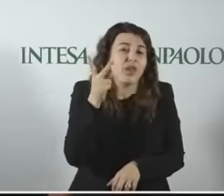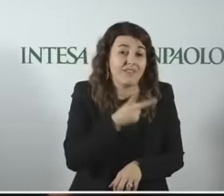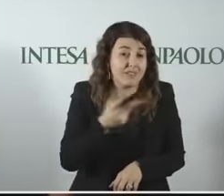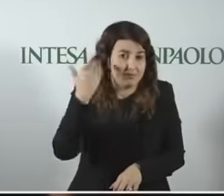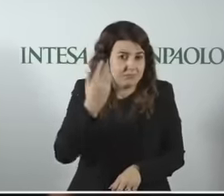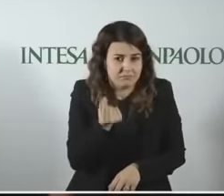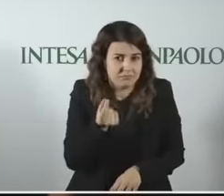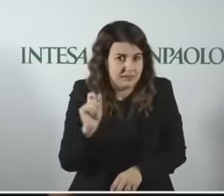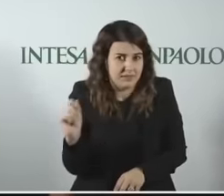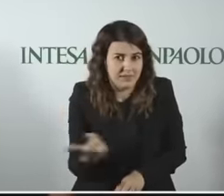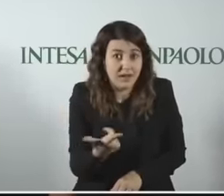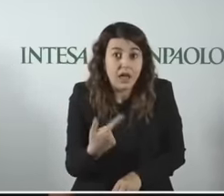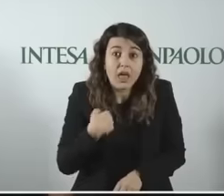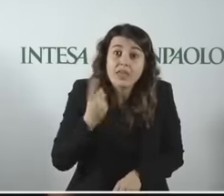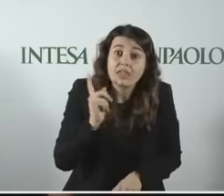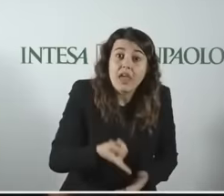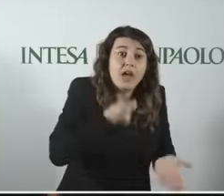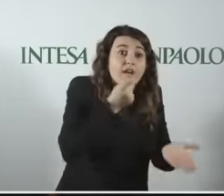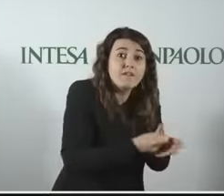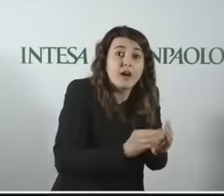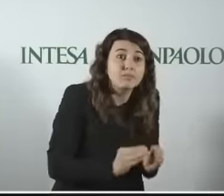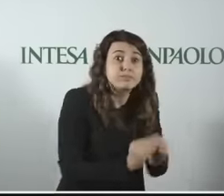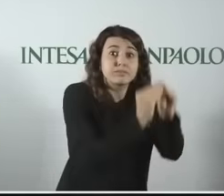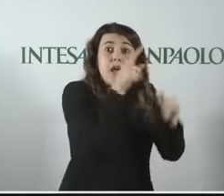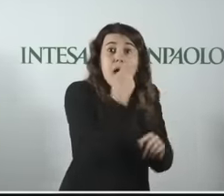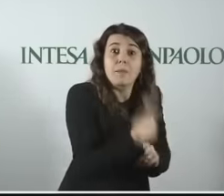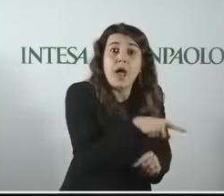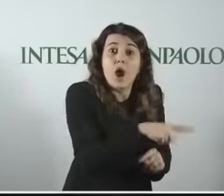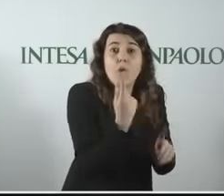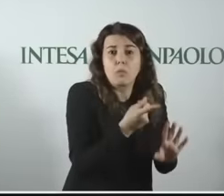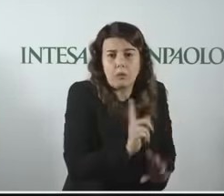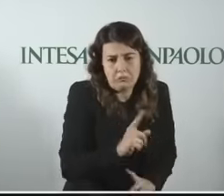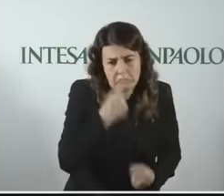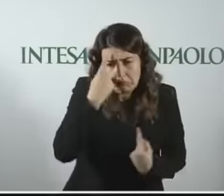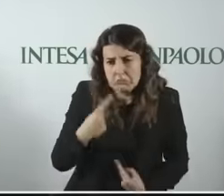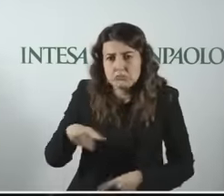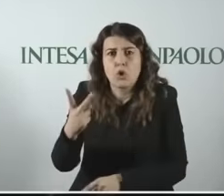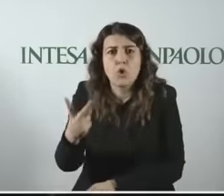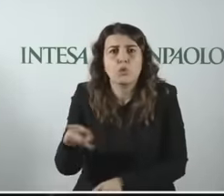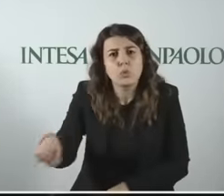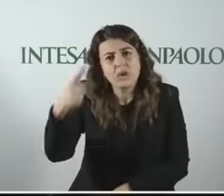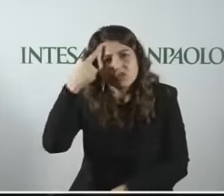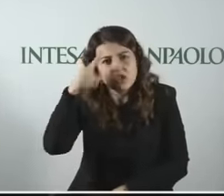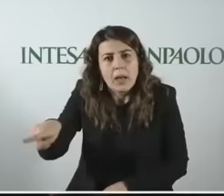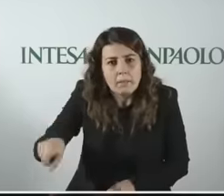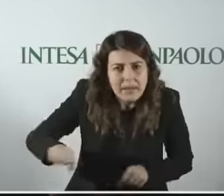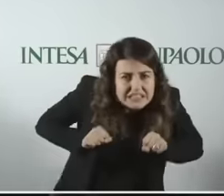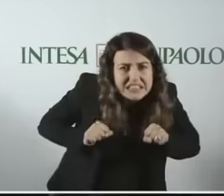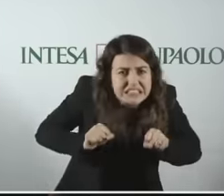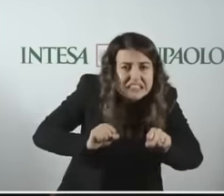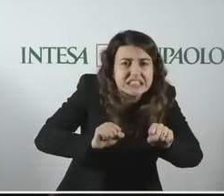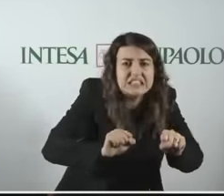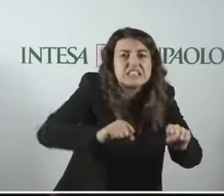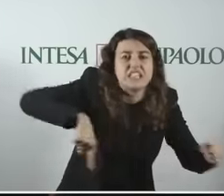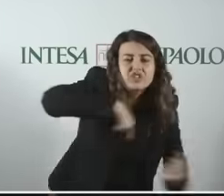Era inutile investire per fabbricare i mulini metti lì due ragazze e gli fai girare la macina tanto che c'è un